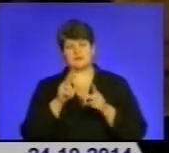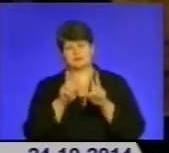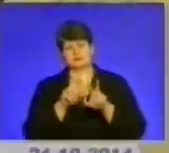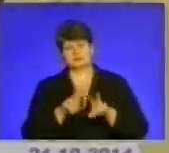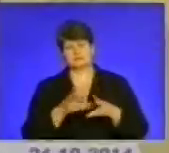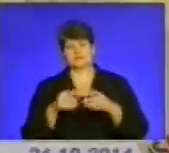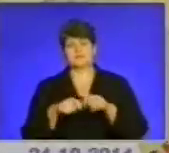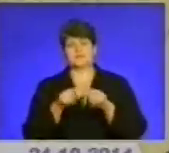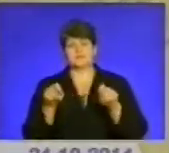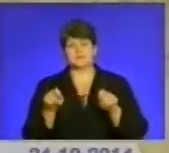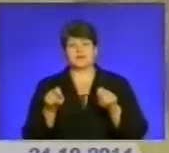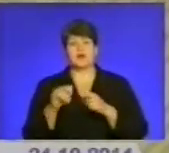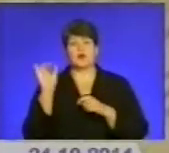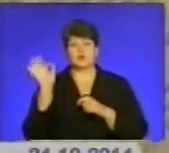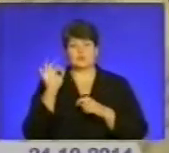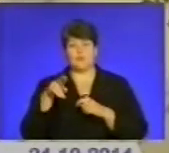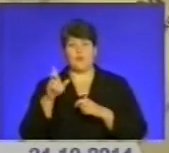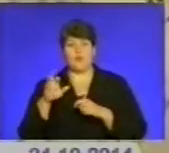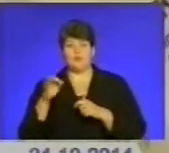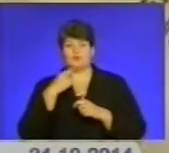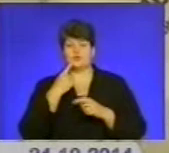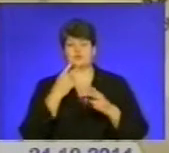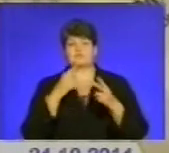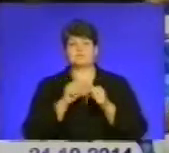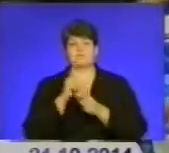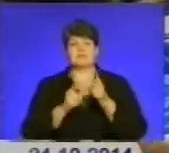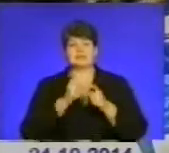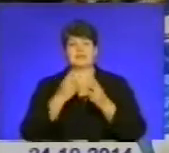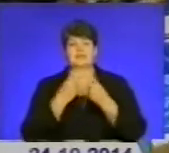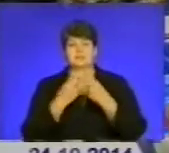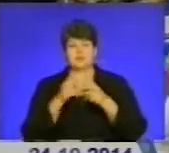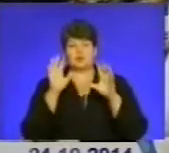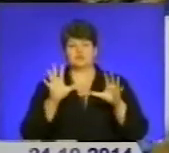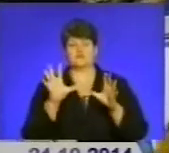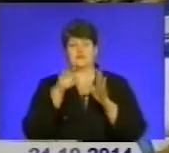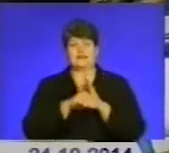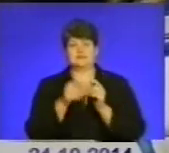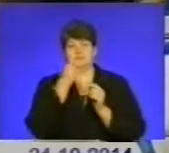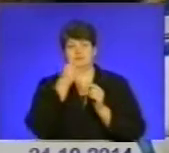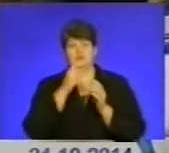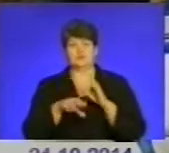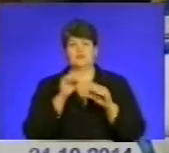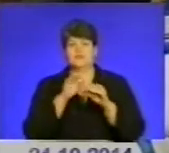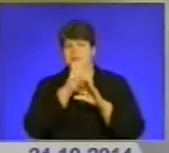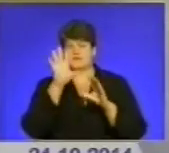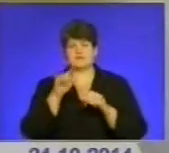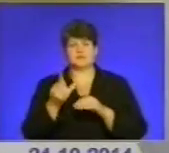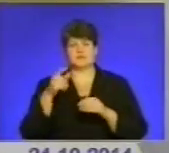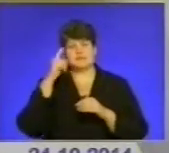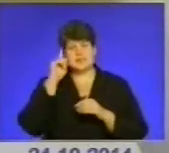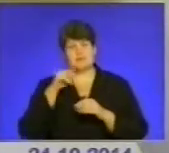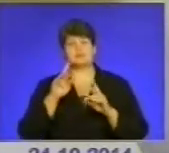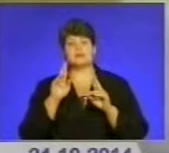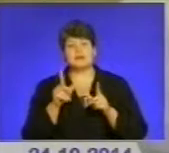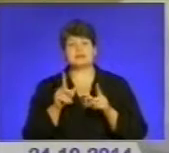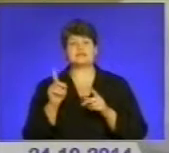розкривати. Олександр Богомол стурбований, що зміни до Кримінального кодексу ввели незадовго до виборів. Через це не всі громадяни знатимуть, як і за